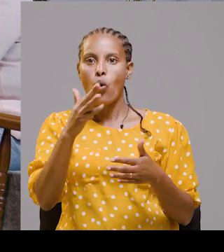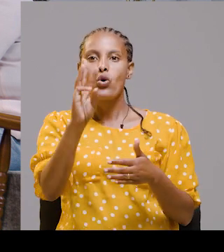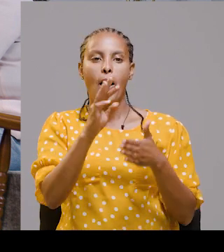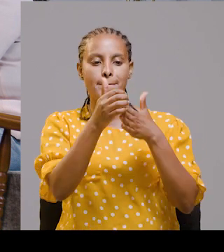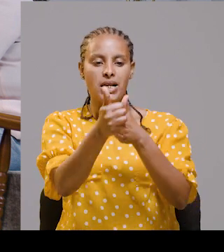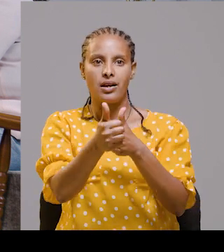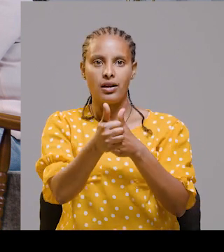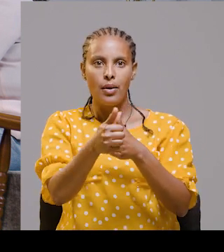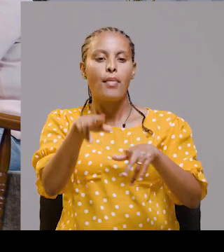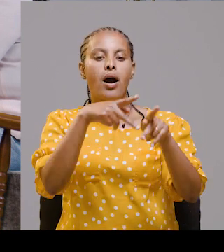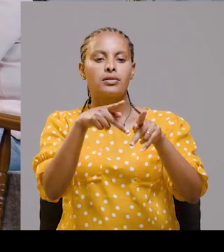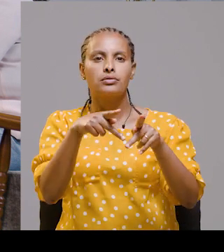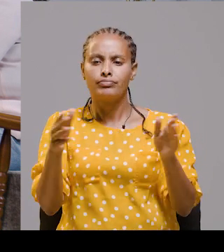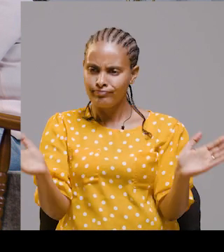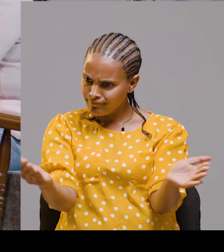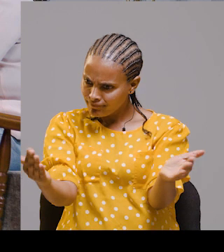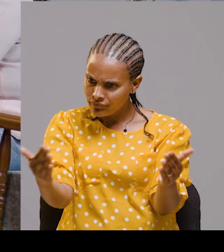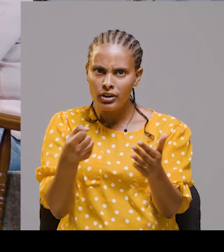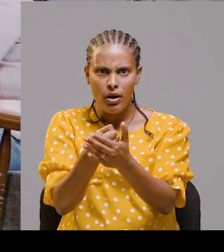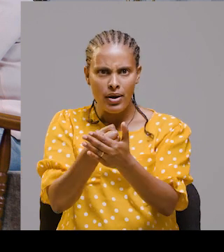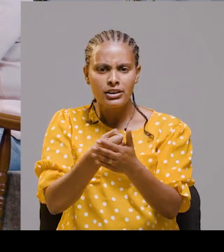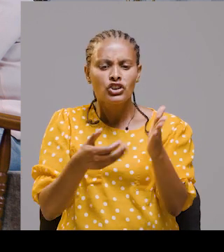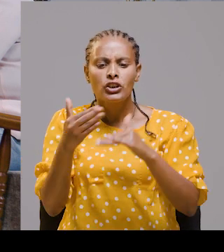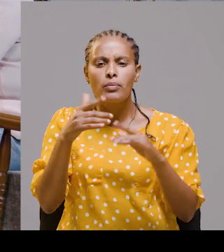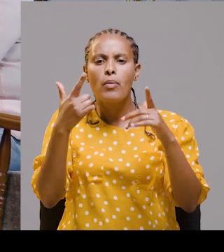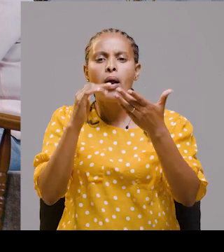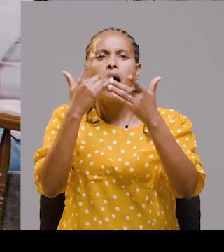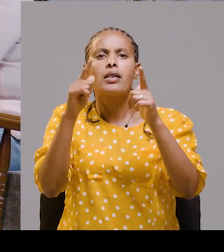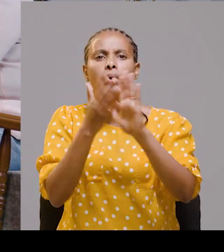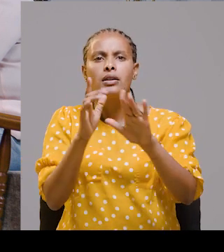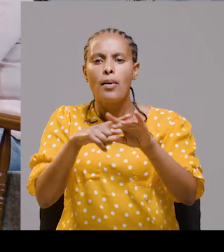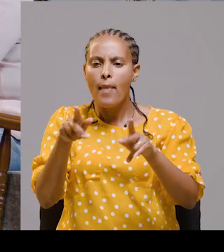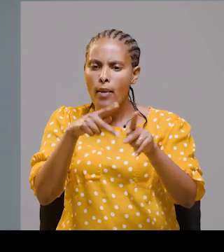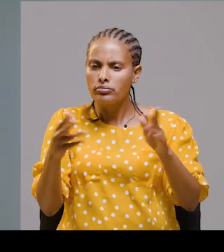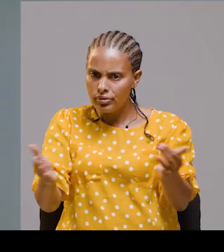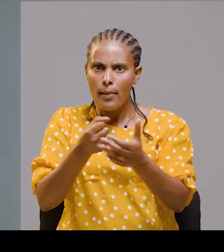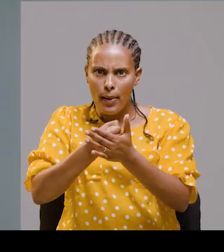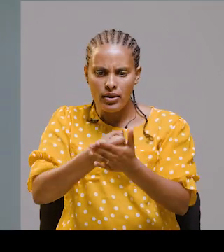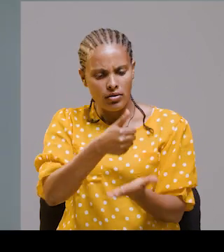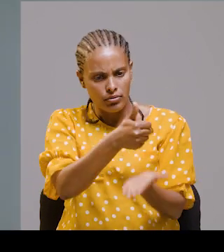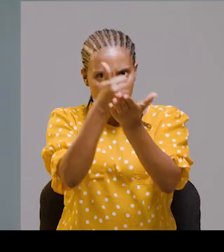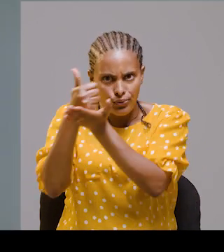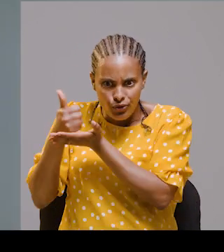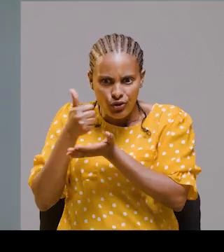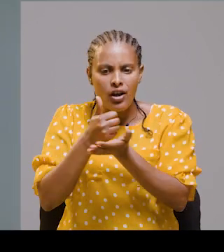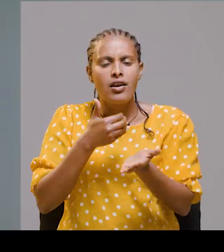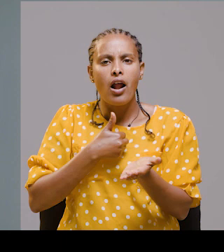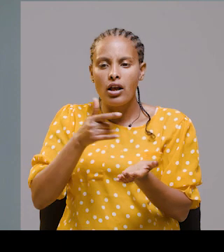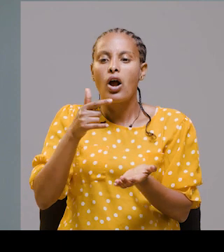መሪዎች ማህበረሰቡ በማጽናት በዛ በጣም ችግር በሚሆንበት ጊዜ ላይ ማህበረሰቡን በማጽናት በመርዳት